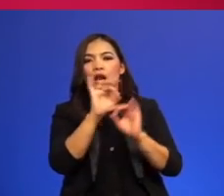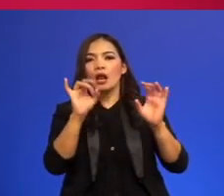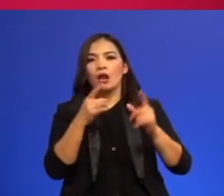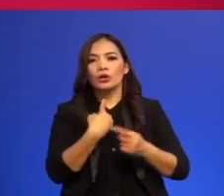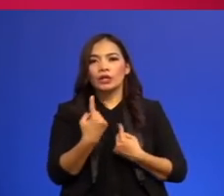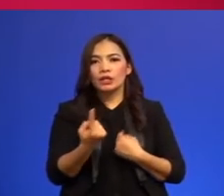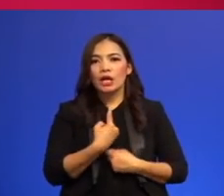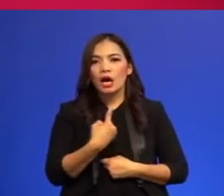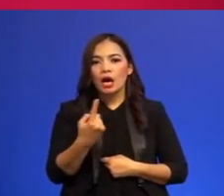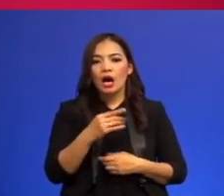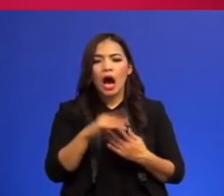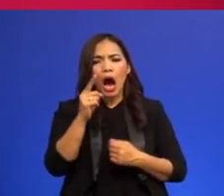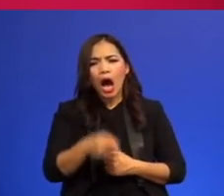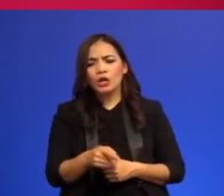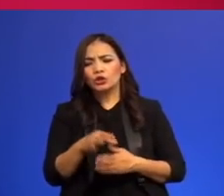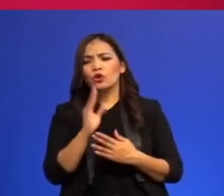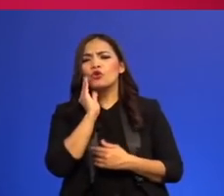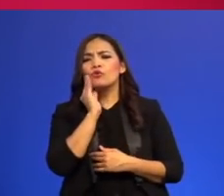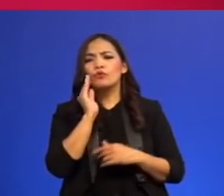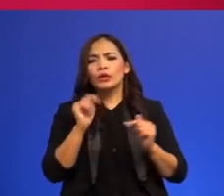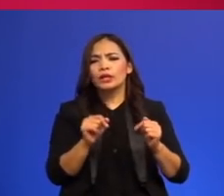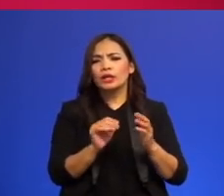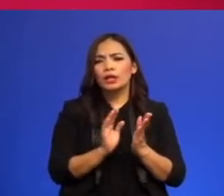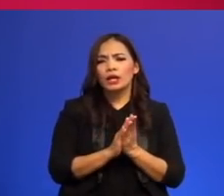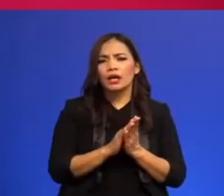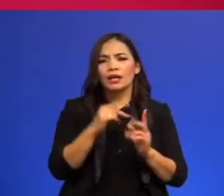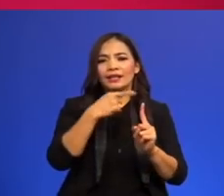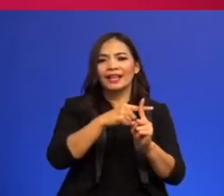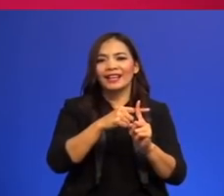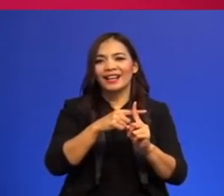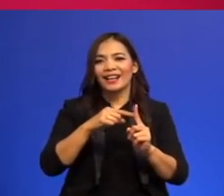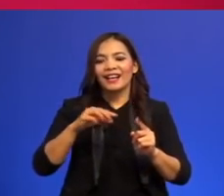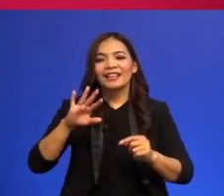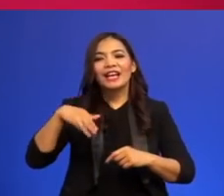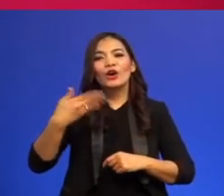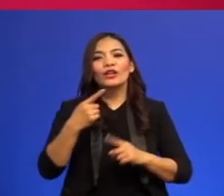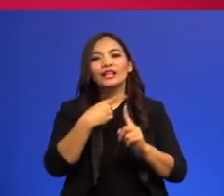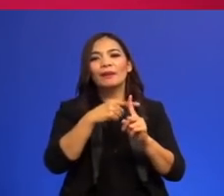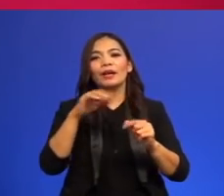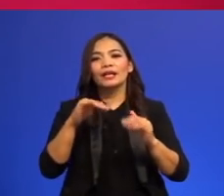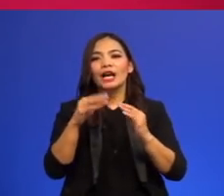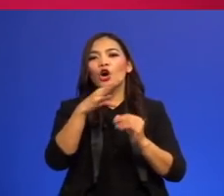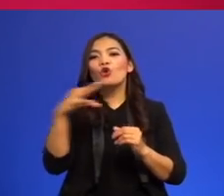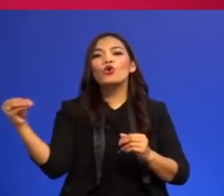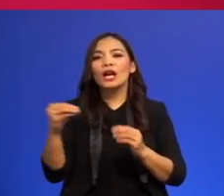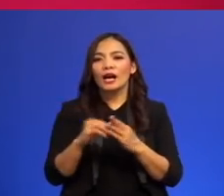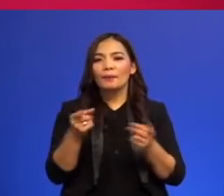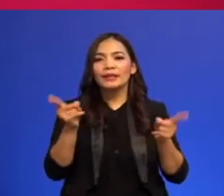kita, mestinya umur kita tambah 3 tahun jadi tinggal 3 minggu.